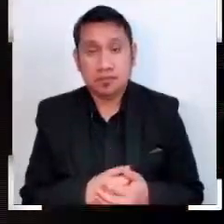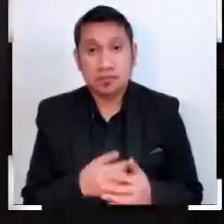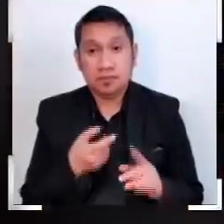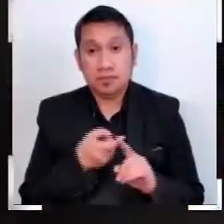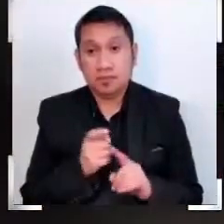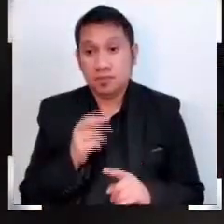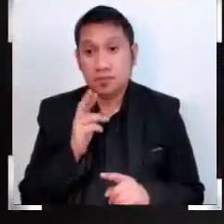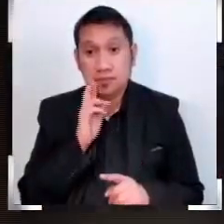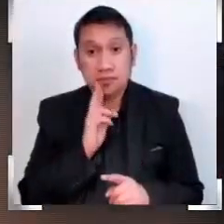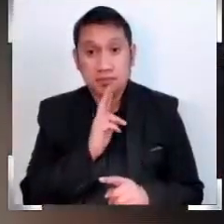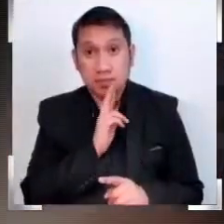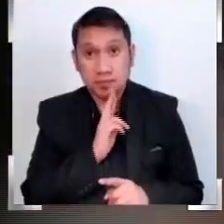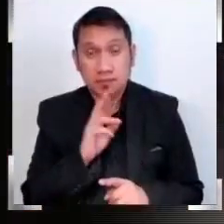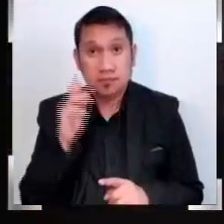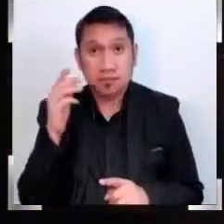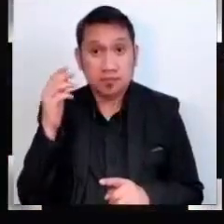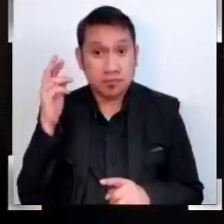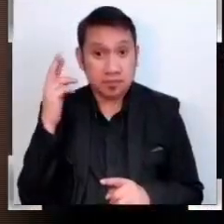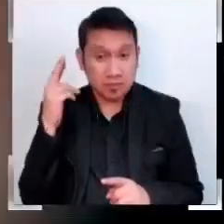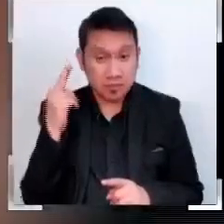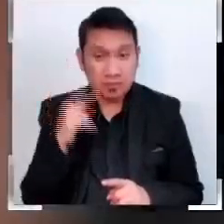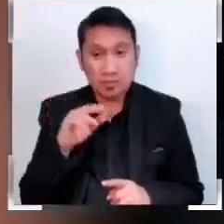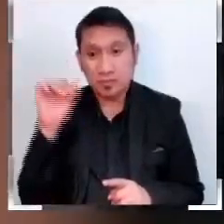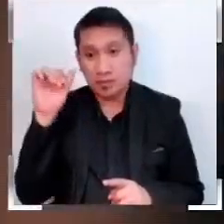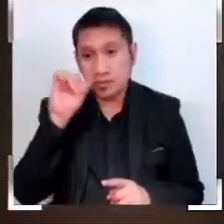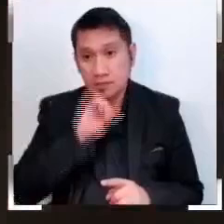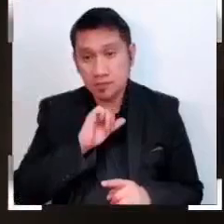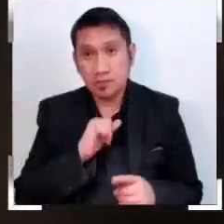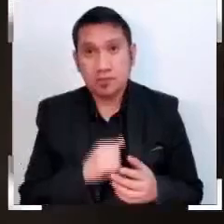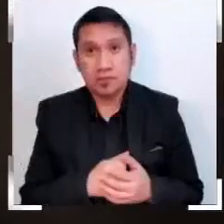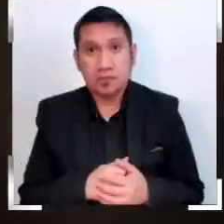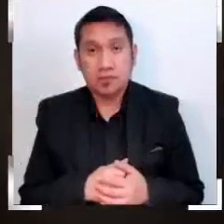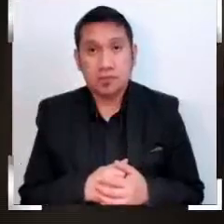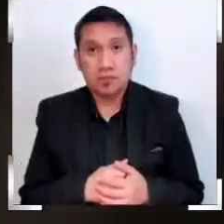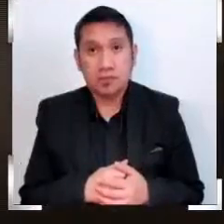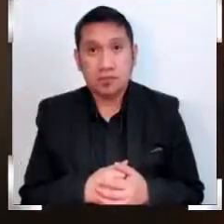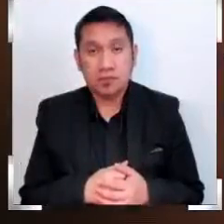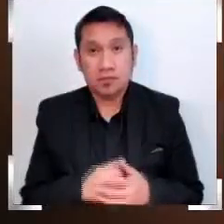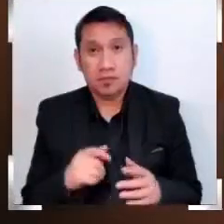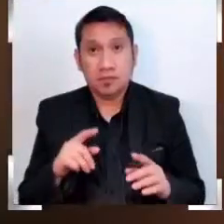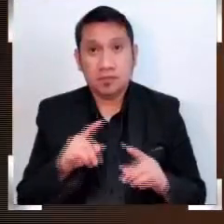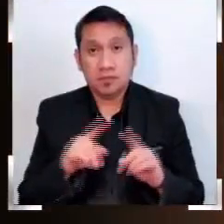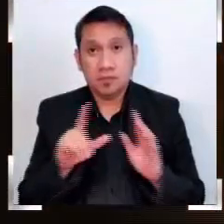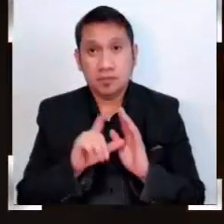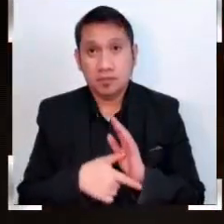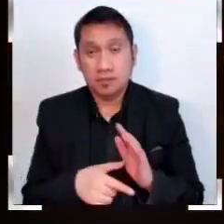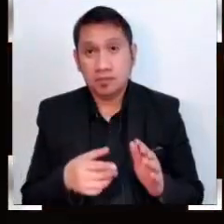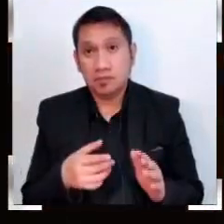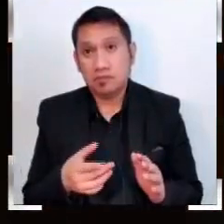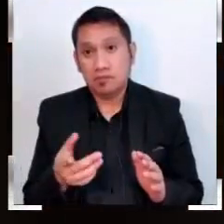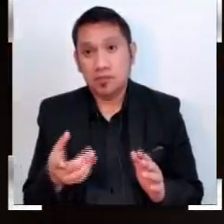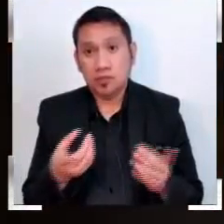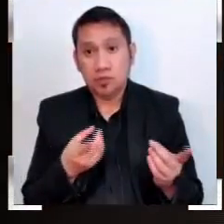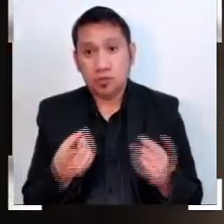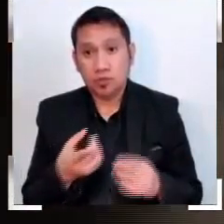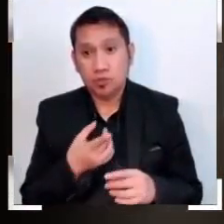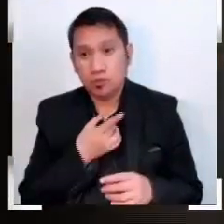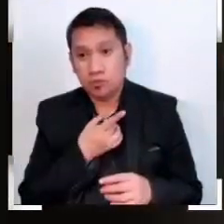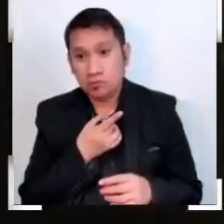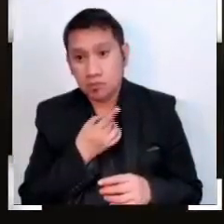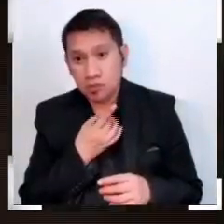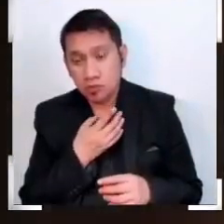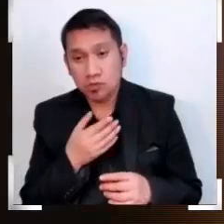ang magtiyuhin kung saan nalasing umano si Jenny Boy. Meron umanong binastos na babae si Jenny Boy sa loob ng bar